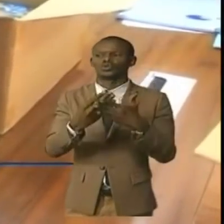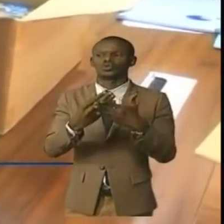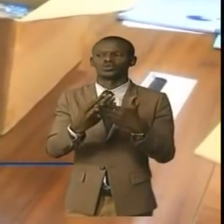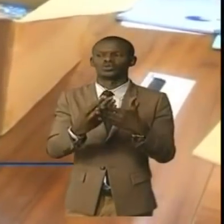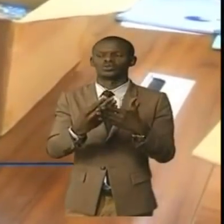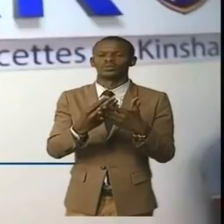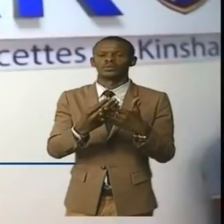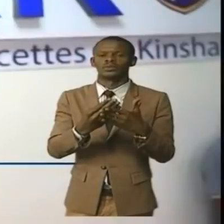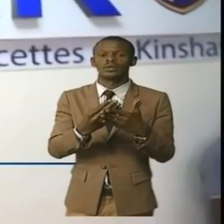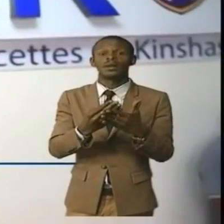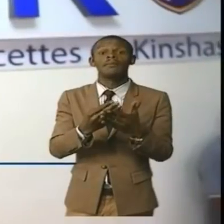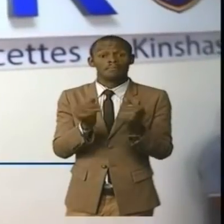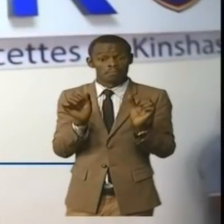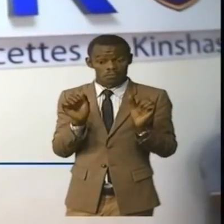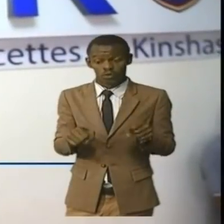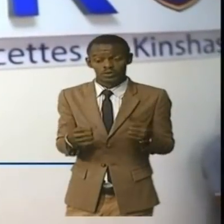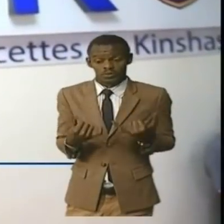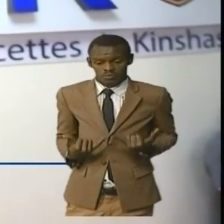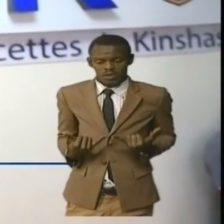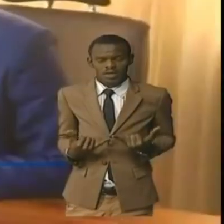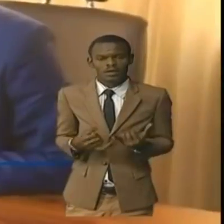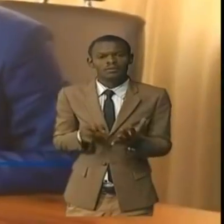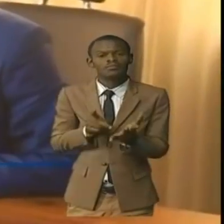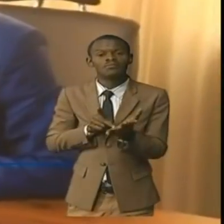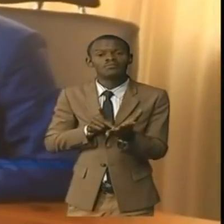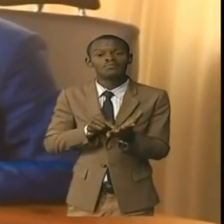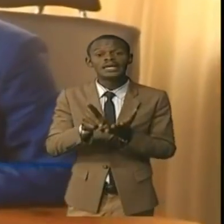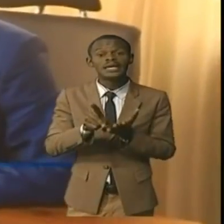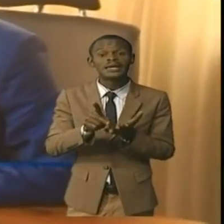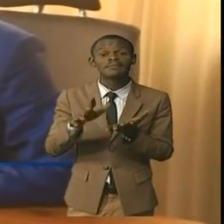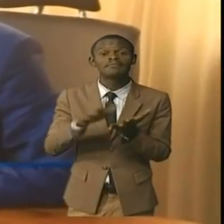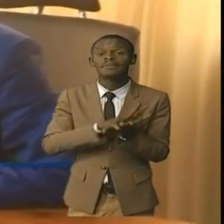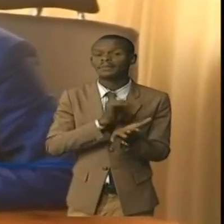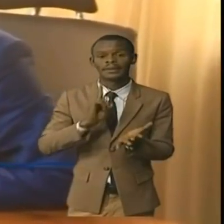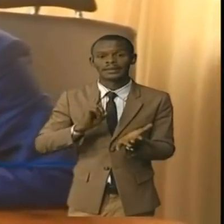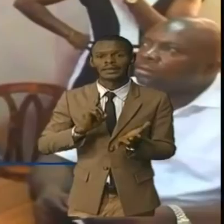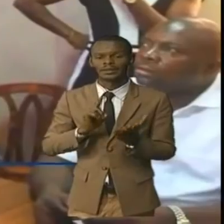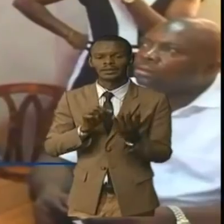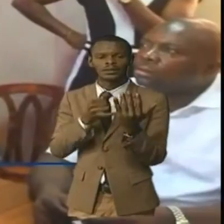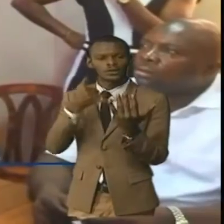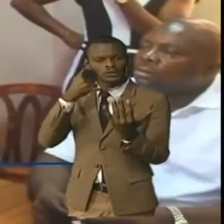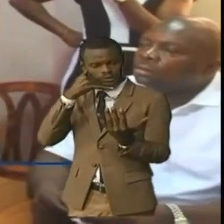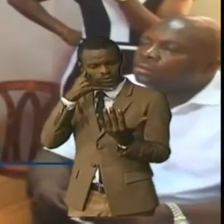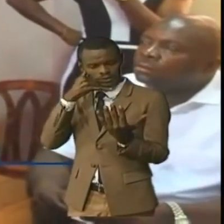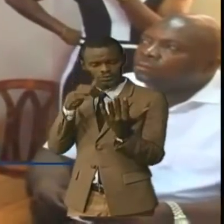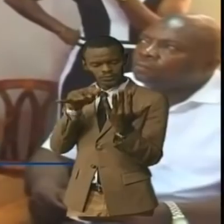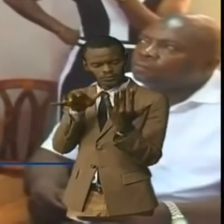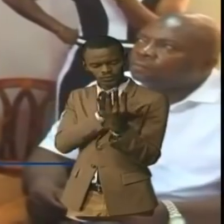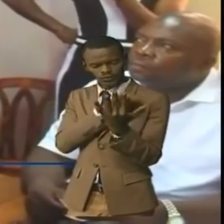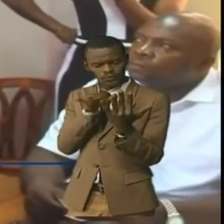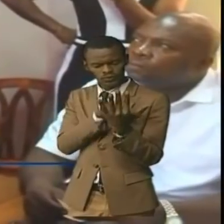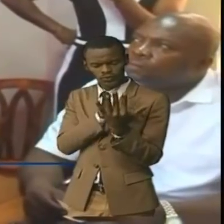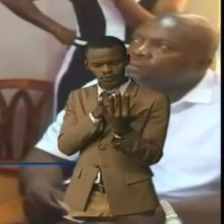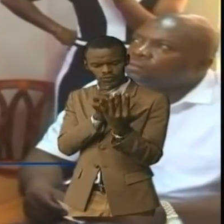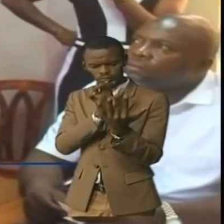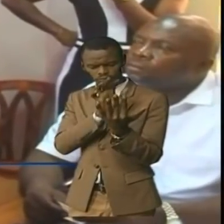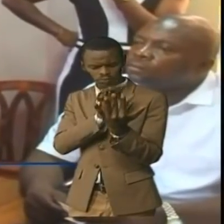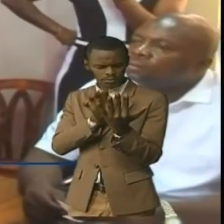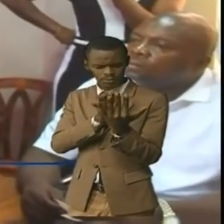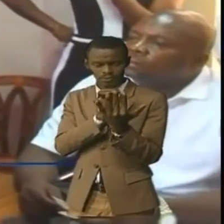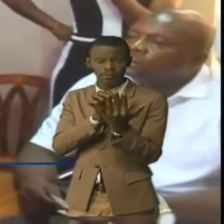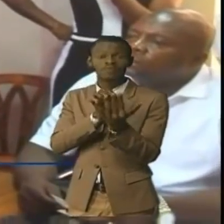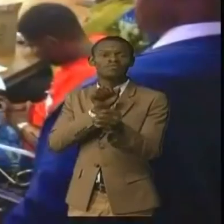du paiement. La Direction générale des recettes de Kinshasa de Gelcam décrète le mois de mars tout entier pour une campagne